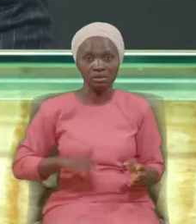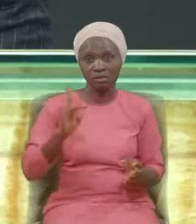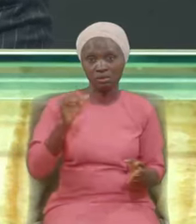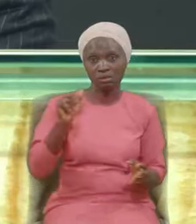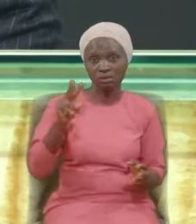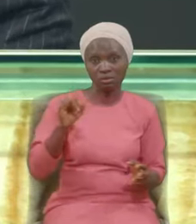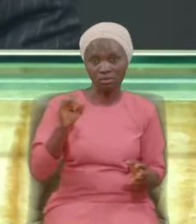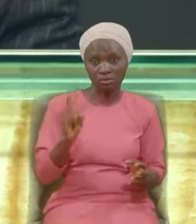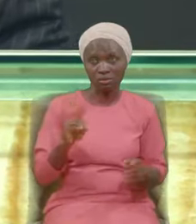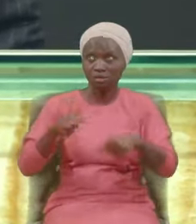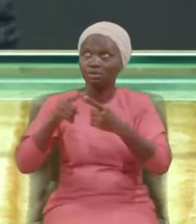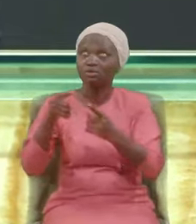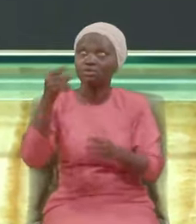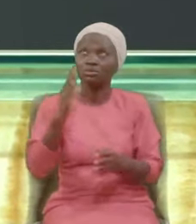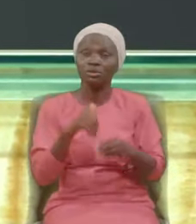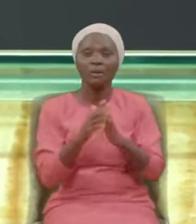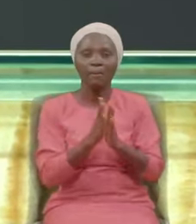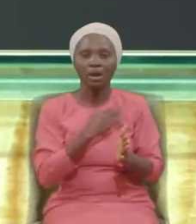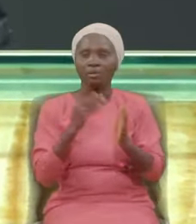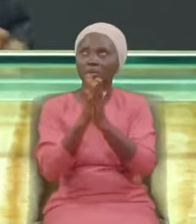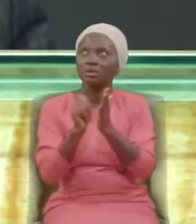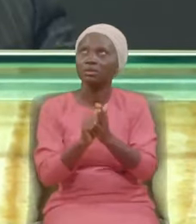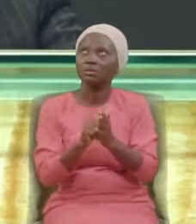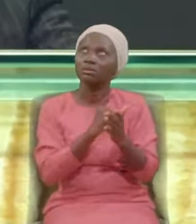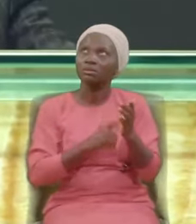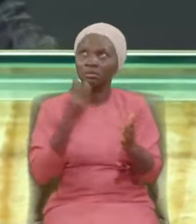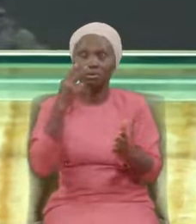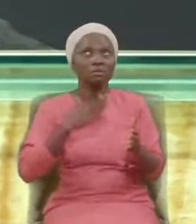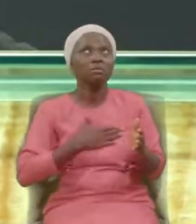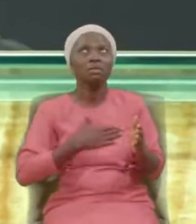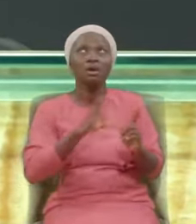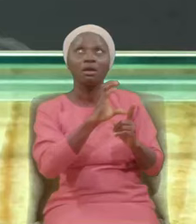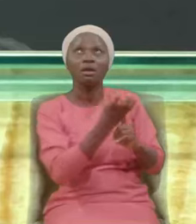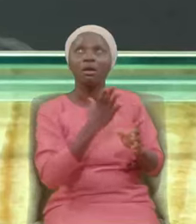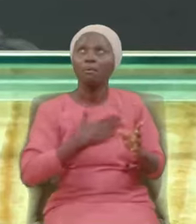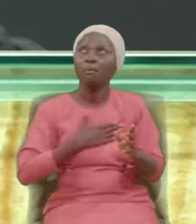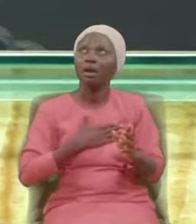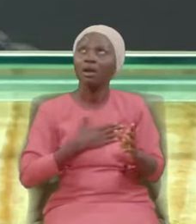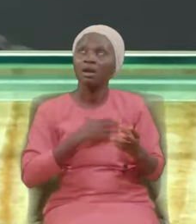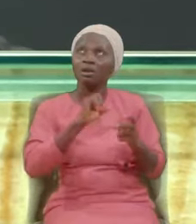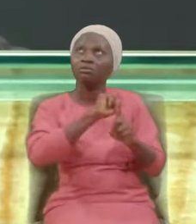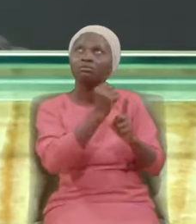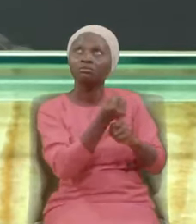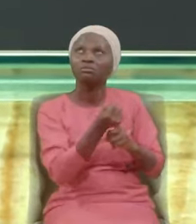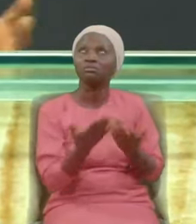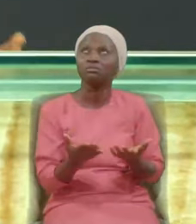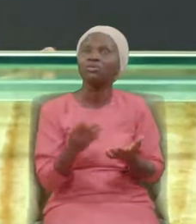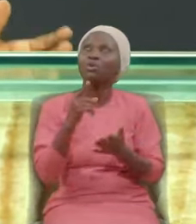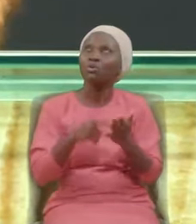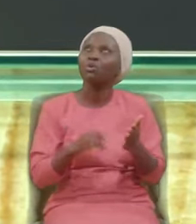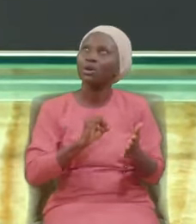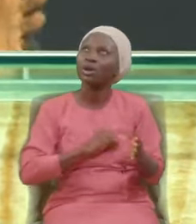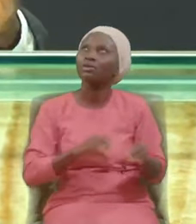prière et il a dit, Seigneur, regarde ma circonstance, Regarde ma situation. Que dois-je faire